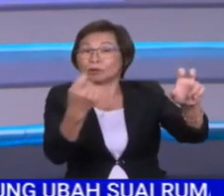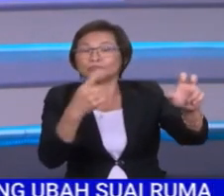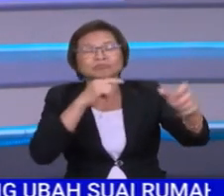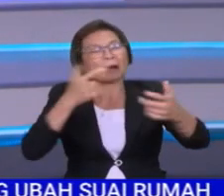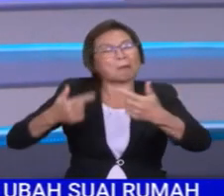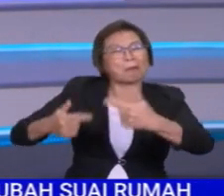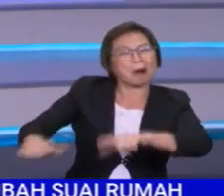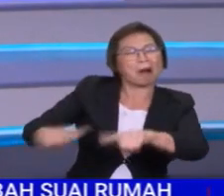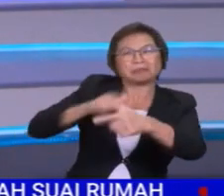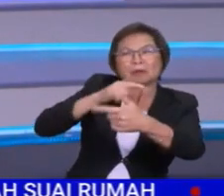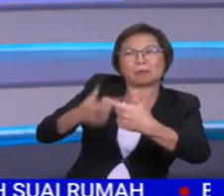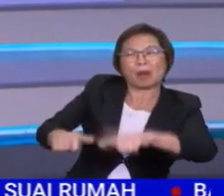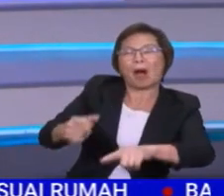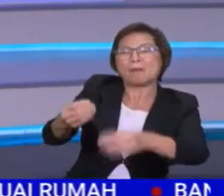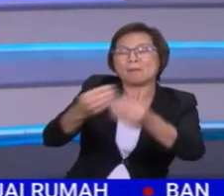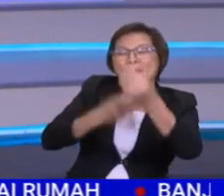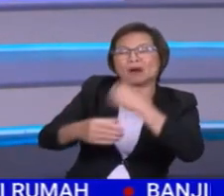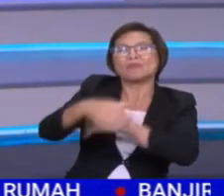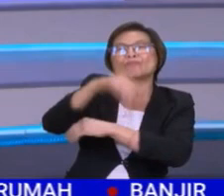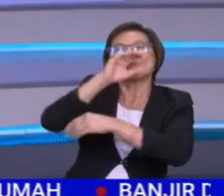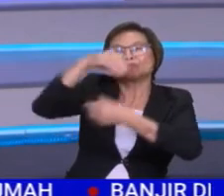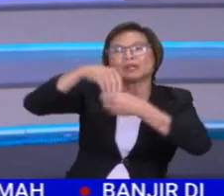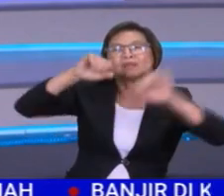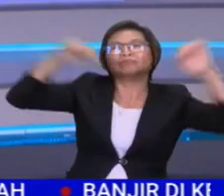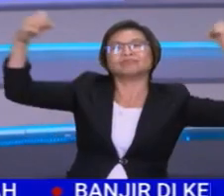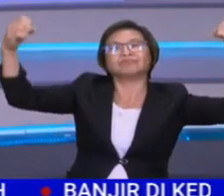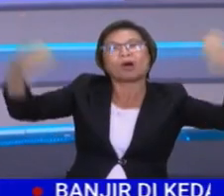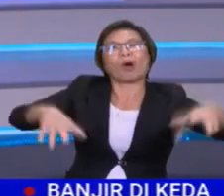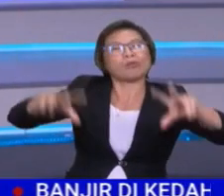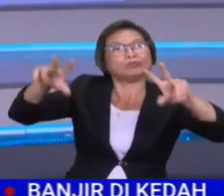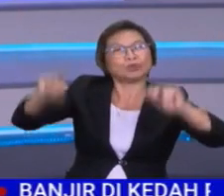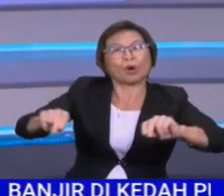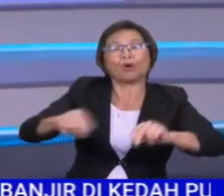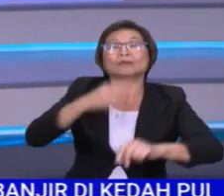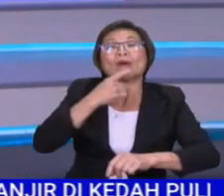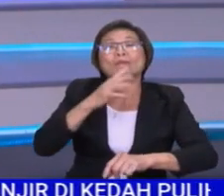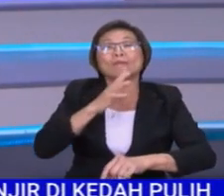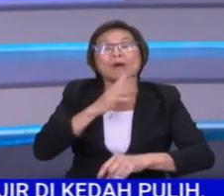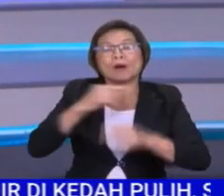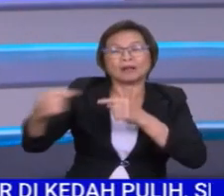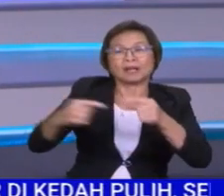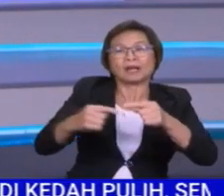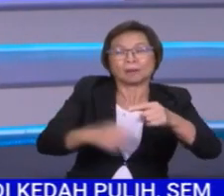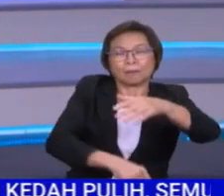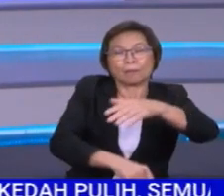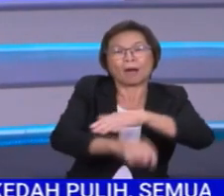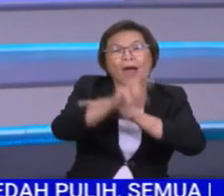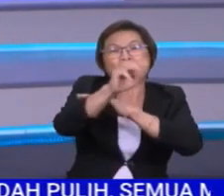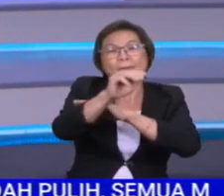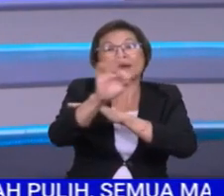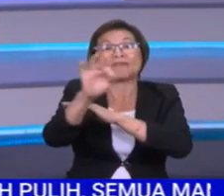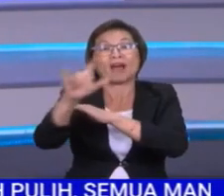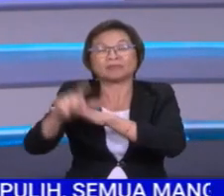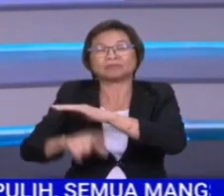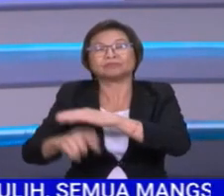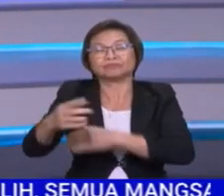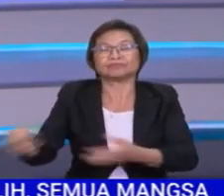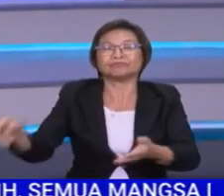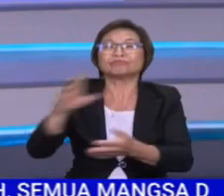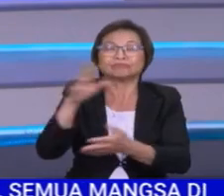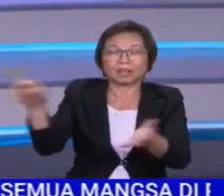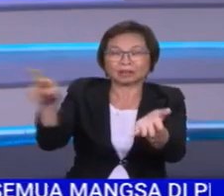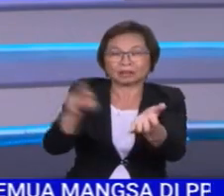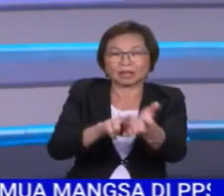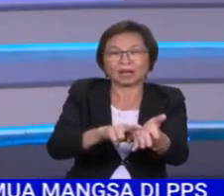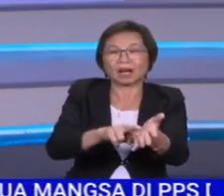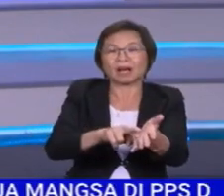tidak dibenarkan untuk makan dan minum di dalam stadium sekali itu ditegaskan liga bola sepak Nike NFL dalam satu nyataan